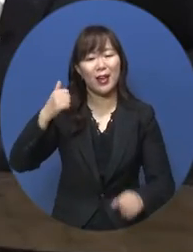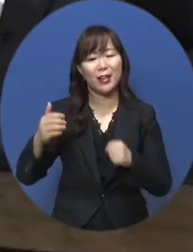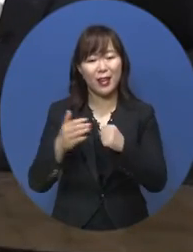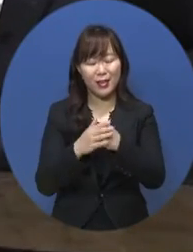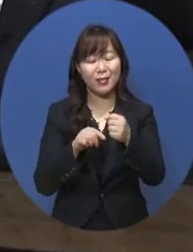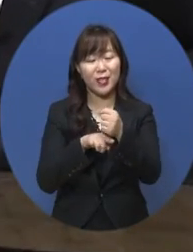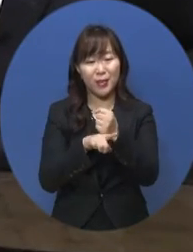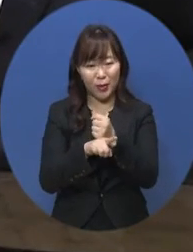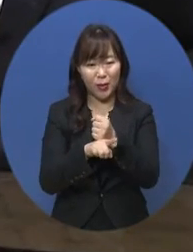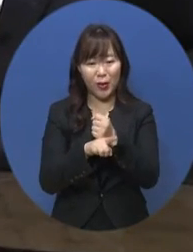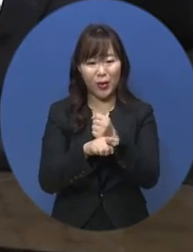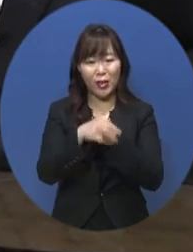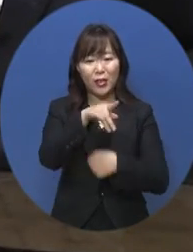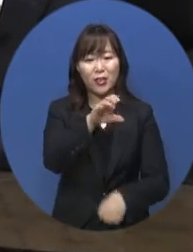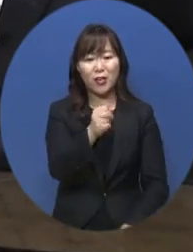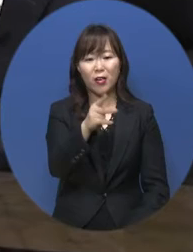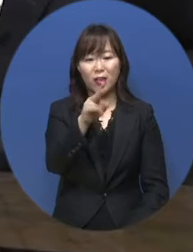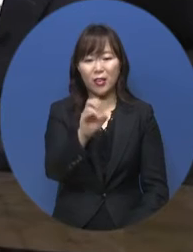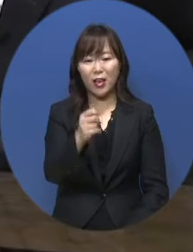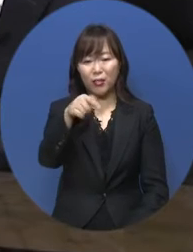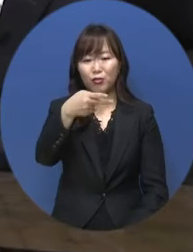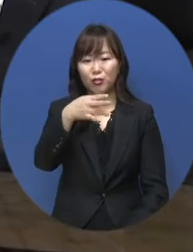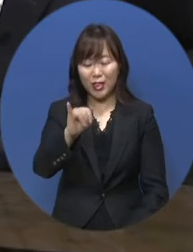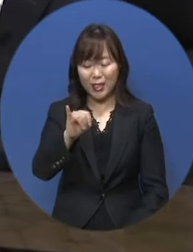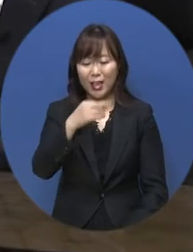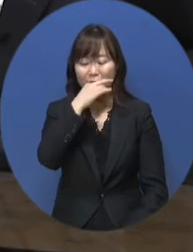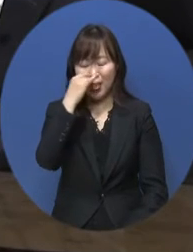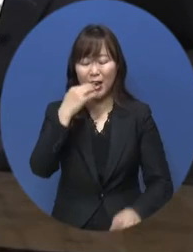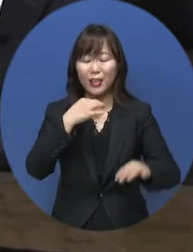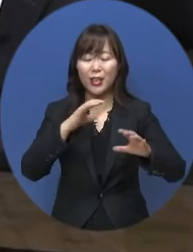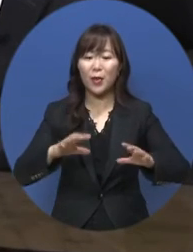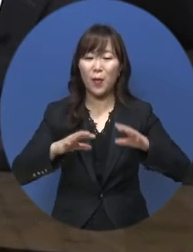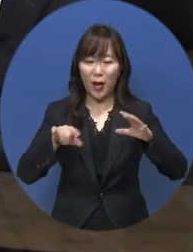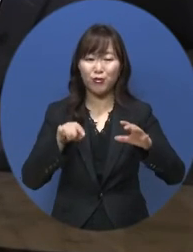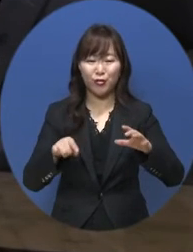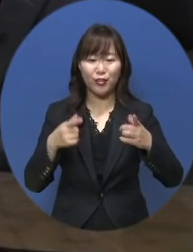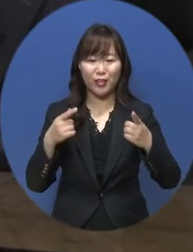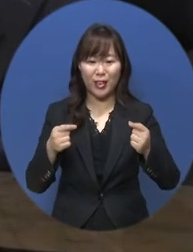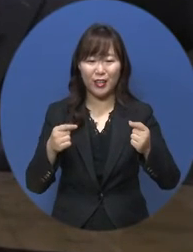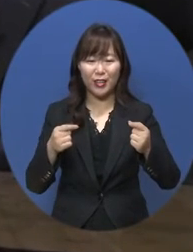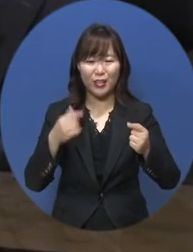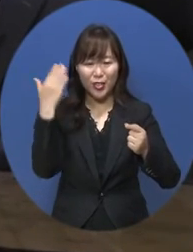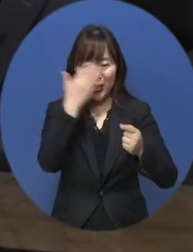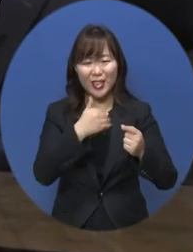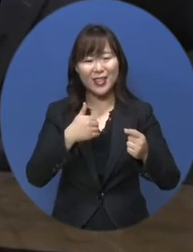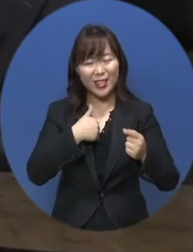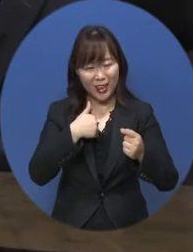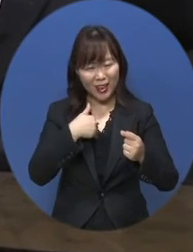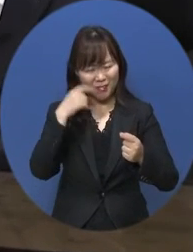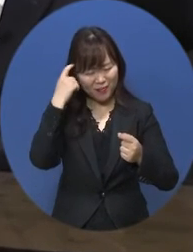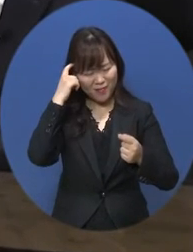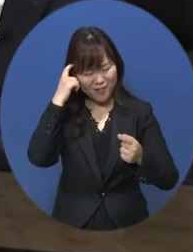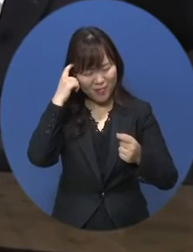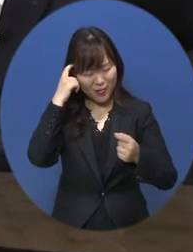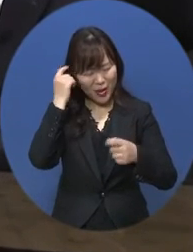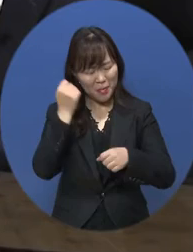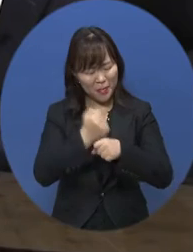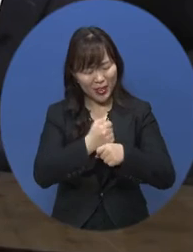뜻으로 정향누리 향기공화국 이렇게 이제 순수하게 제가 이제 만들어낸